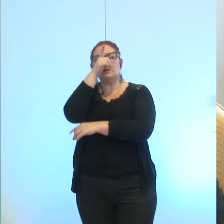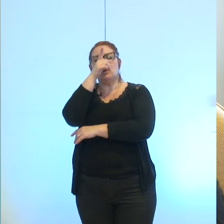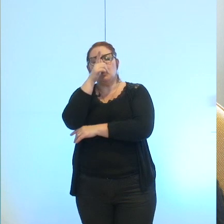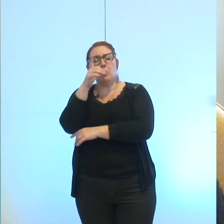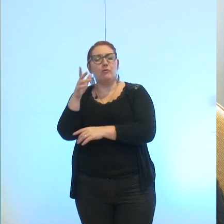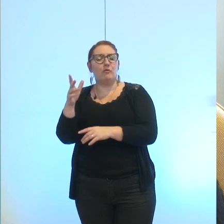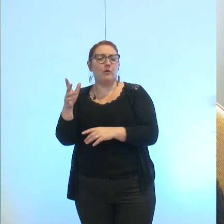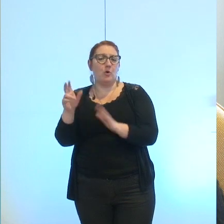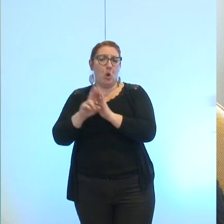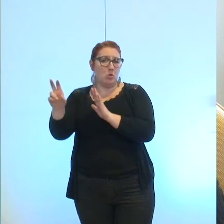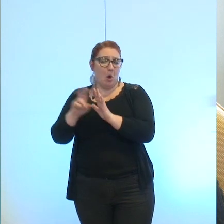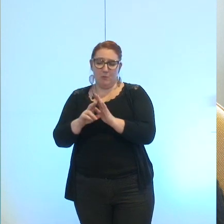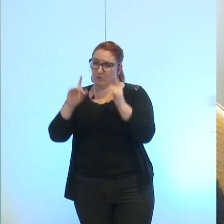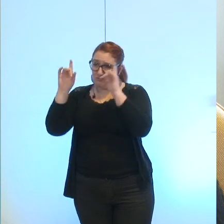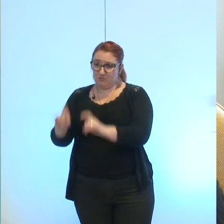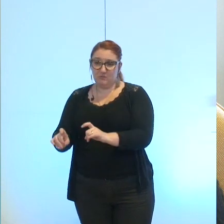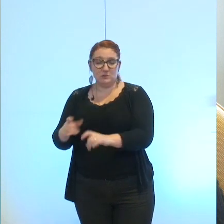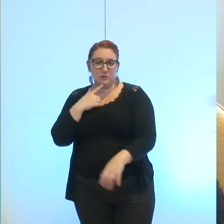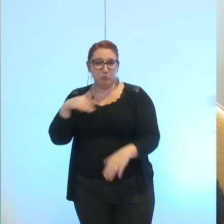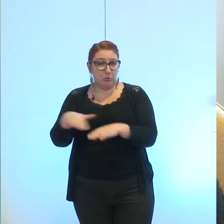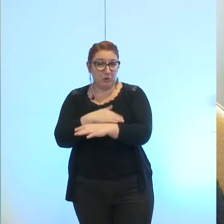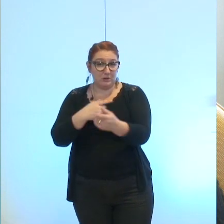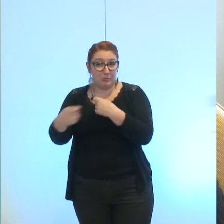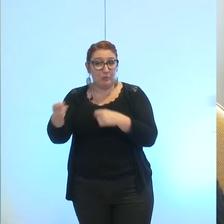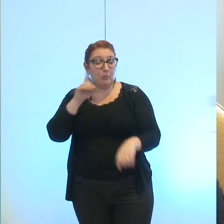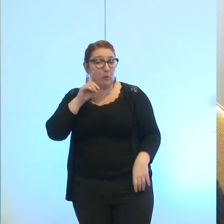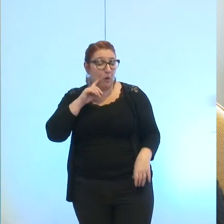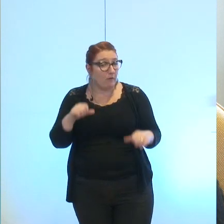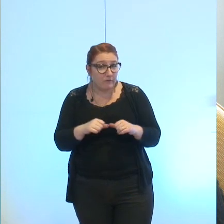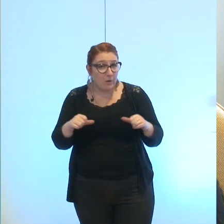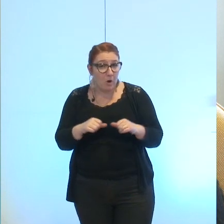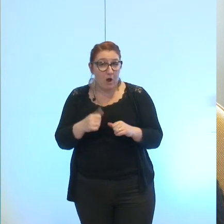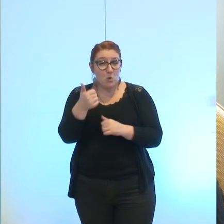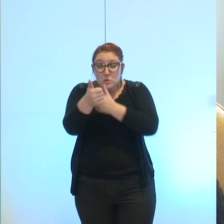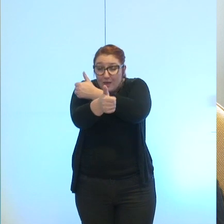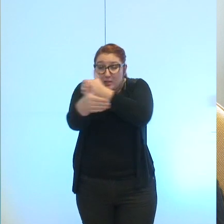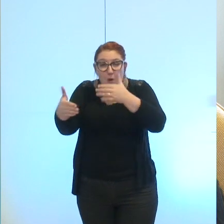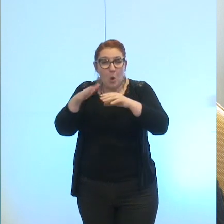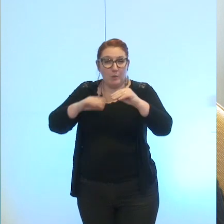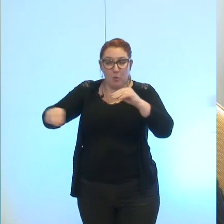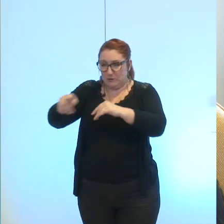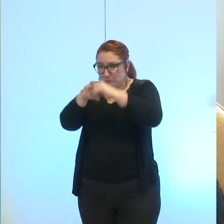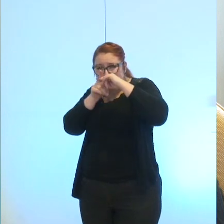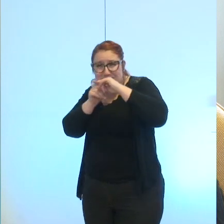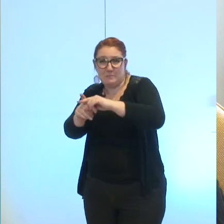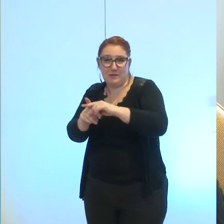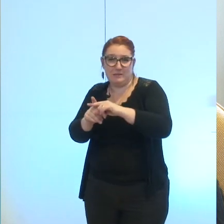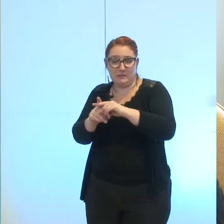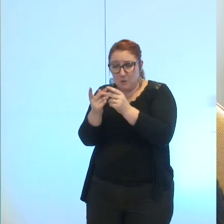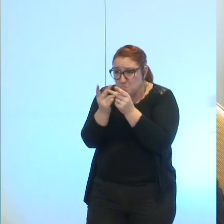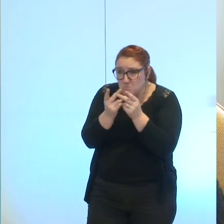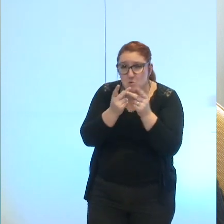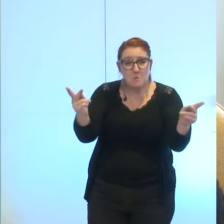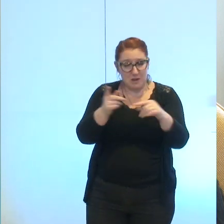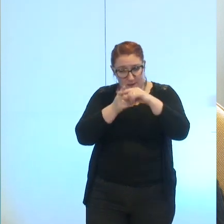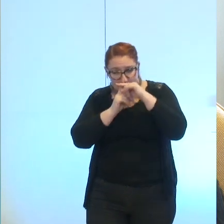ou nous paraî être la pire des politiques car vous stigmatisez une catégorie de population une catégorie publique et